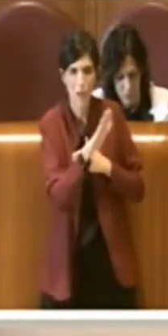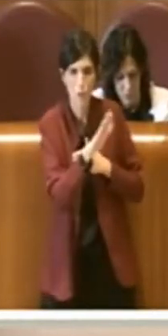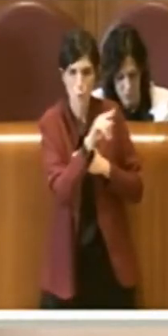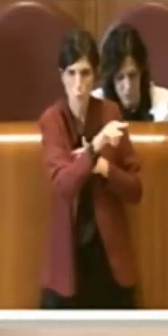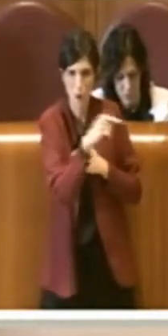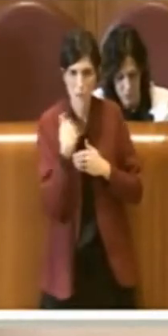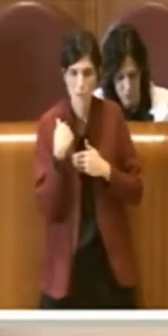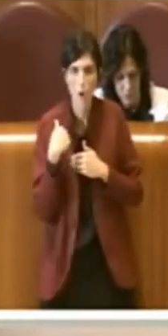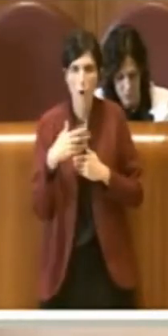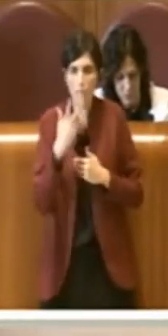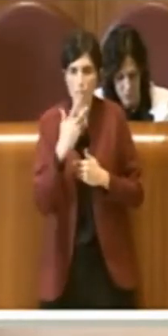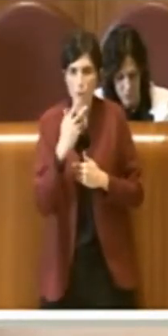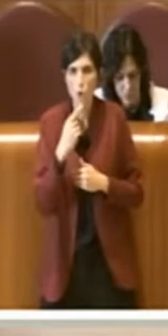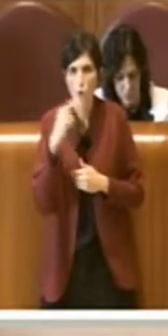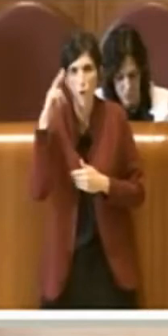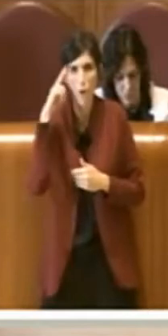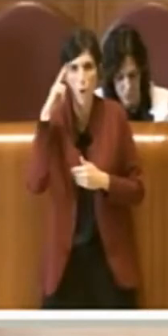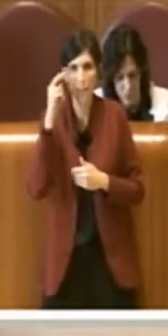che è accaduto quest'estate.